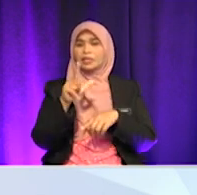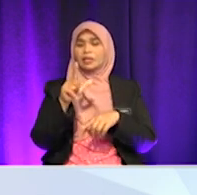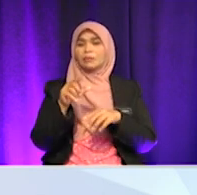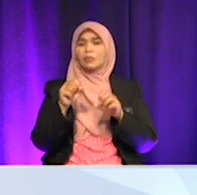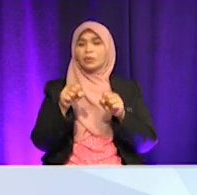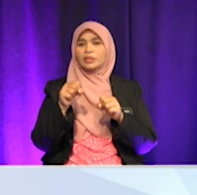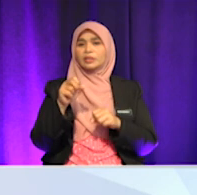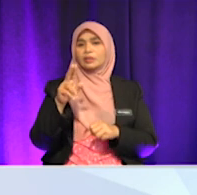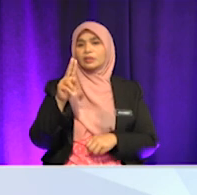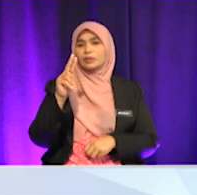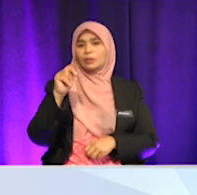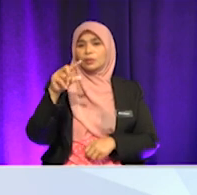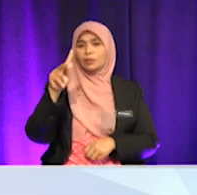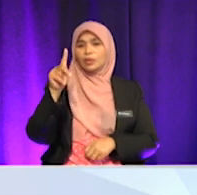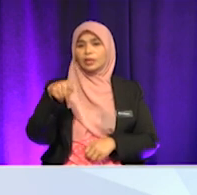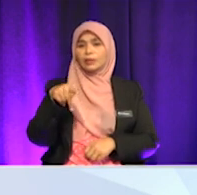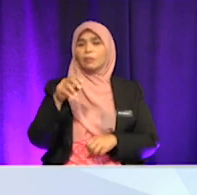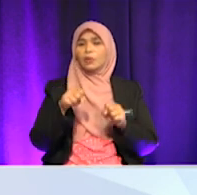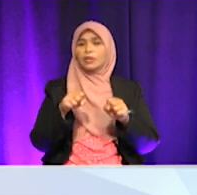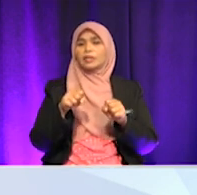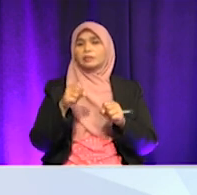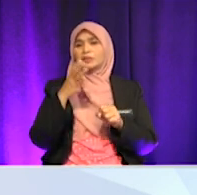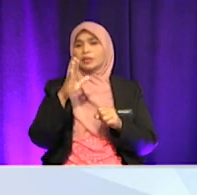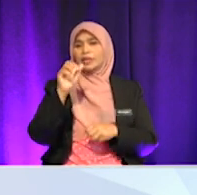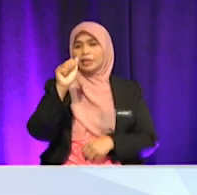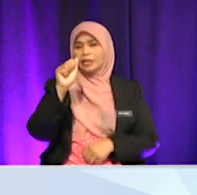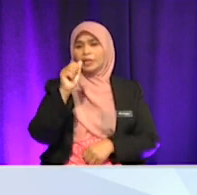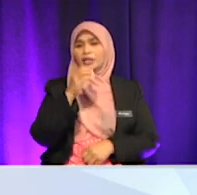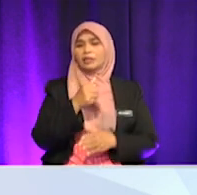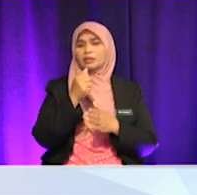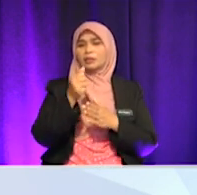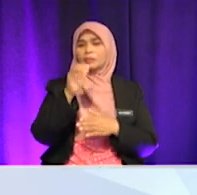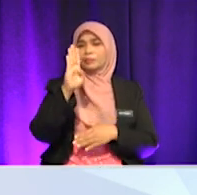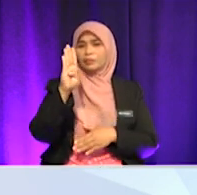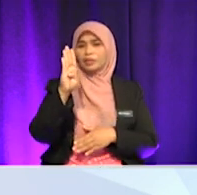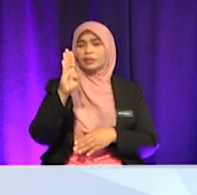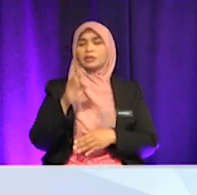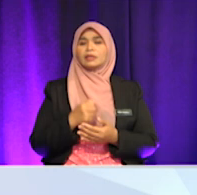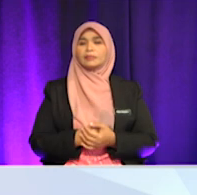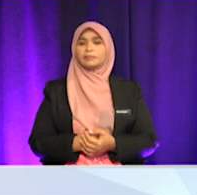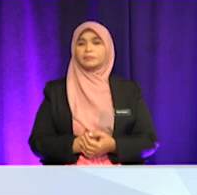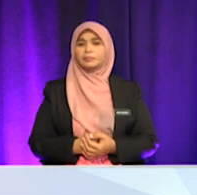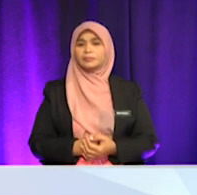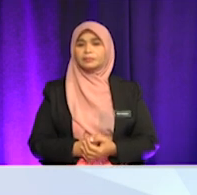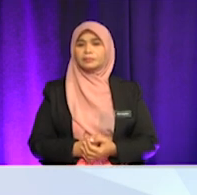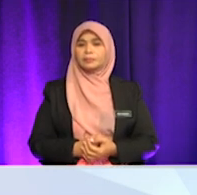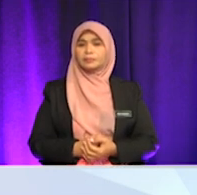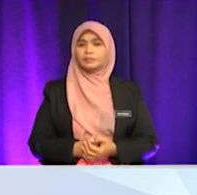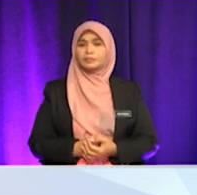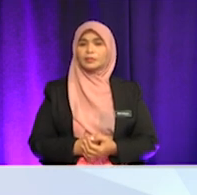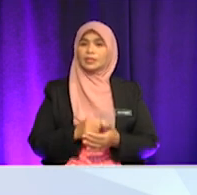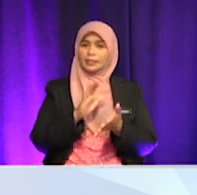diungkapkan dalam sebutan A dan B sebagai P bersamaan dengan A tambah 2B. Okey,